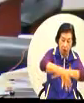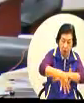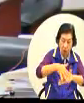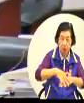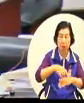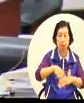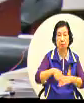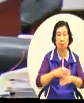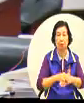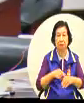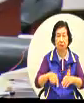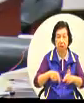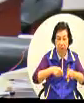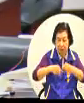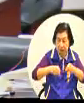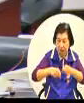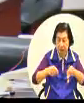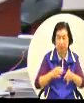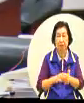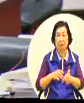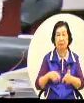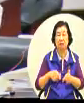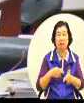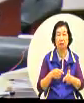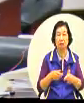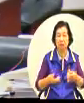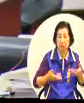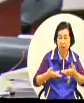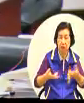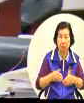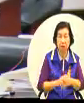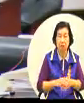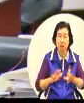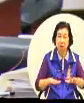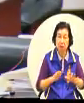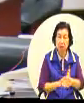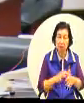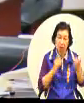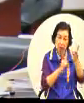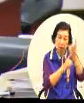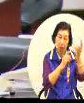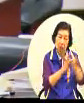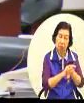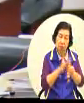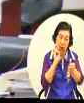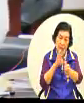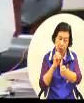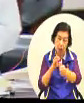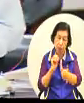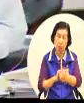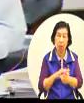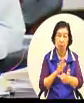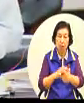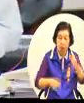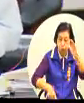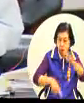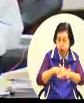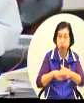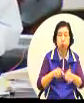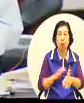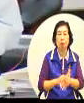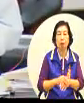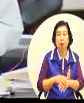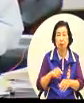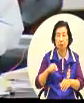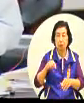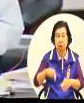慌？上帝已经给你封洞了，为什么还要违反上帝的旨意？